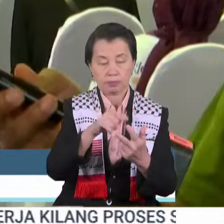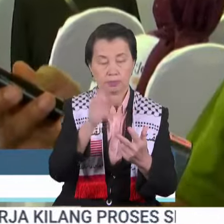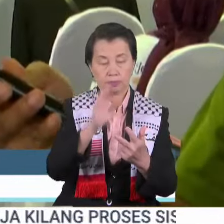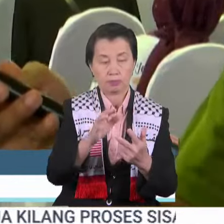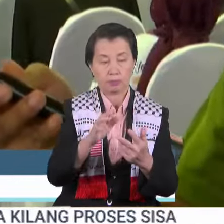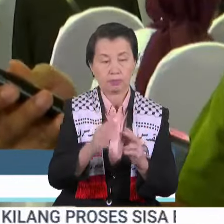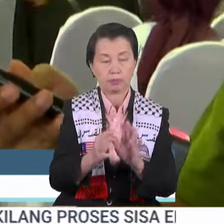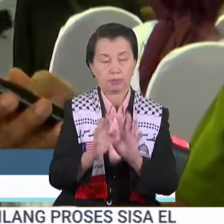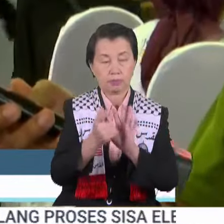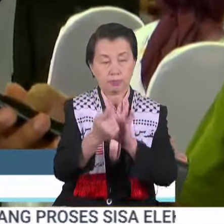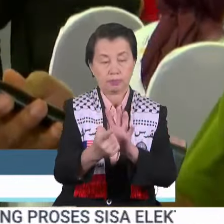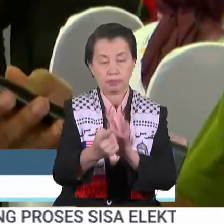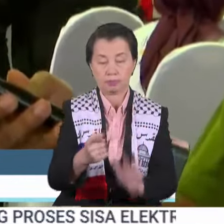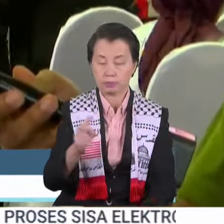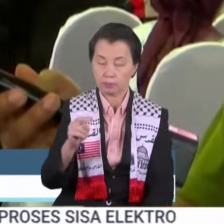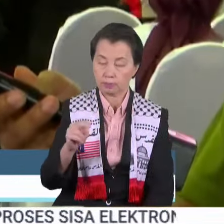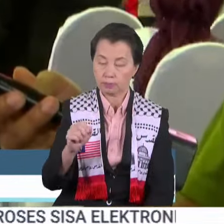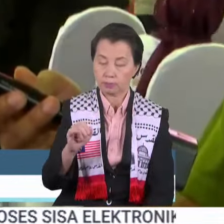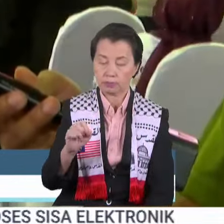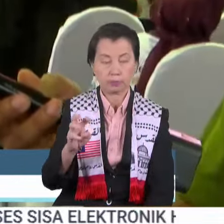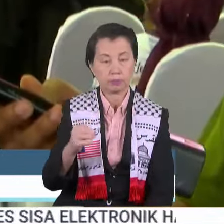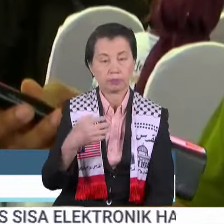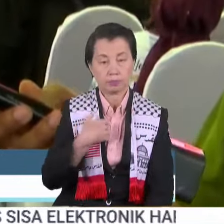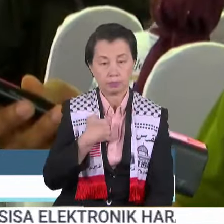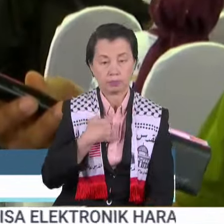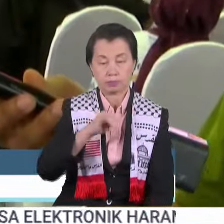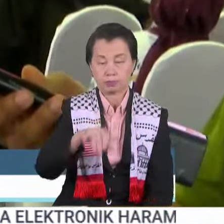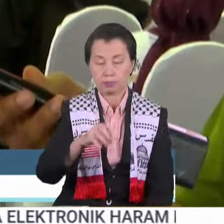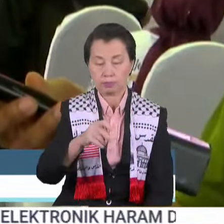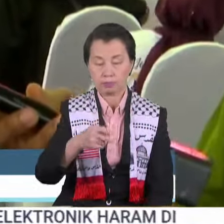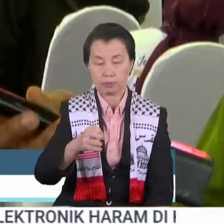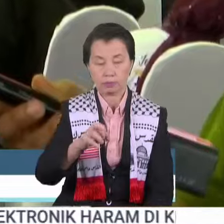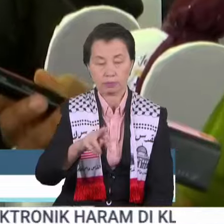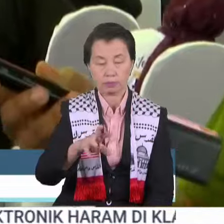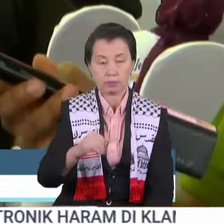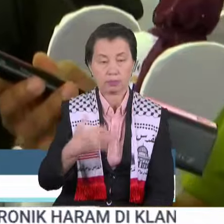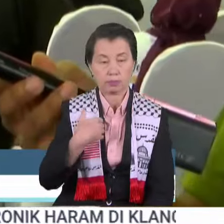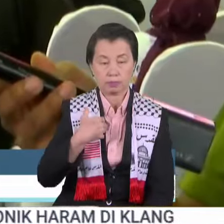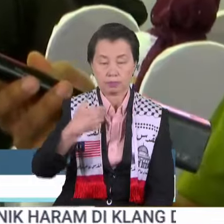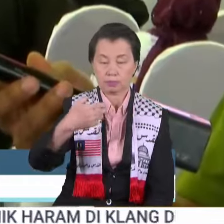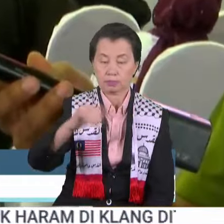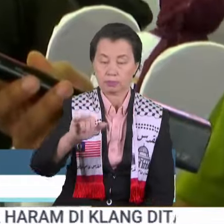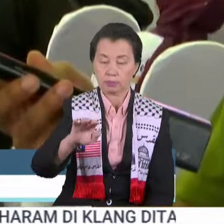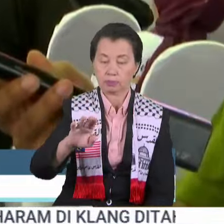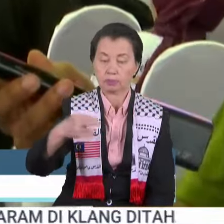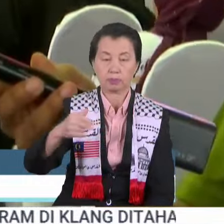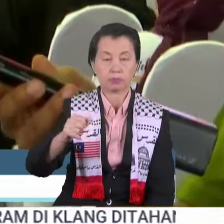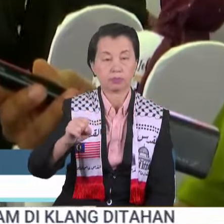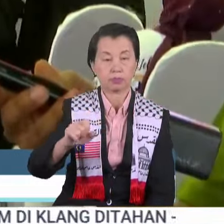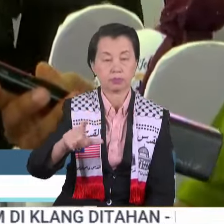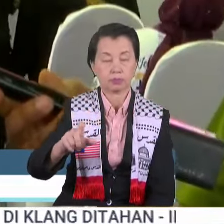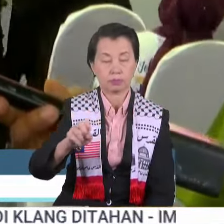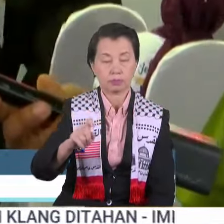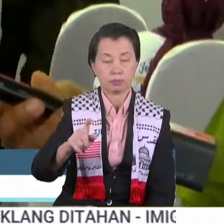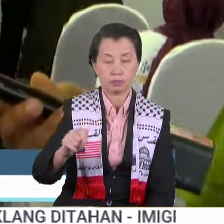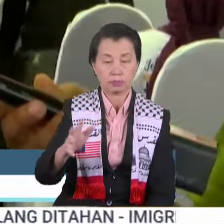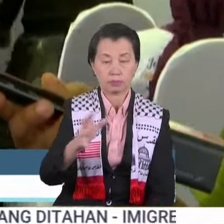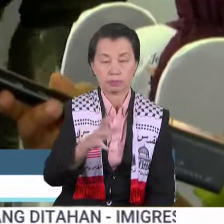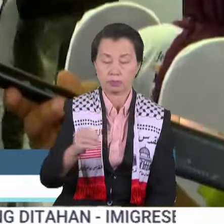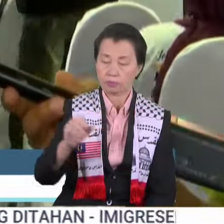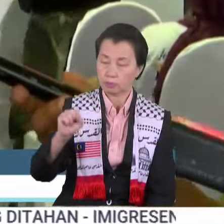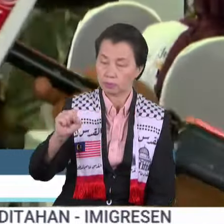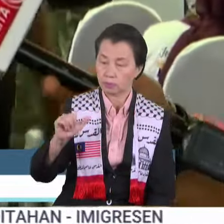adalah Naim Daniel, antaranya kita ada Ara Johari, kita ada Wani Hasrita, kita ada Afiq Syazwan